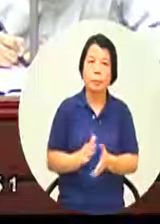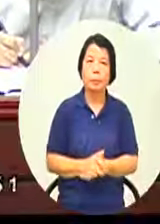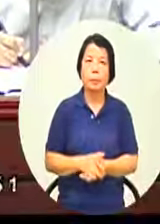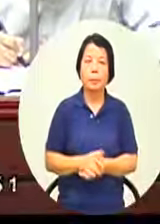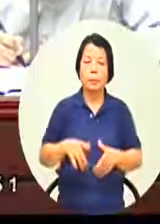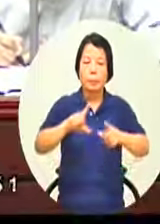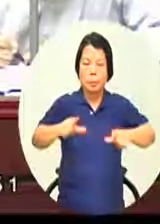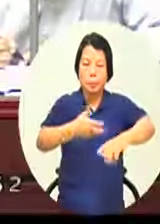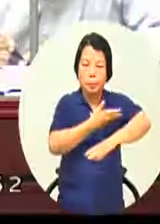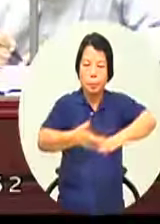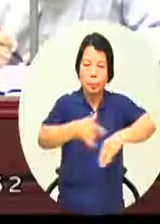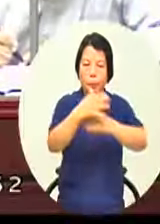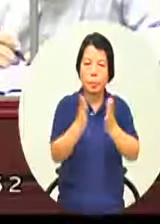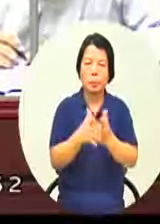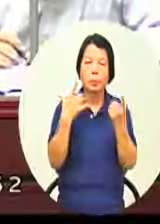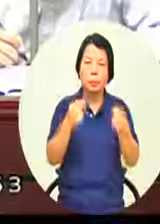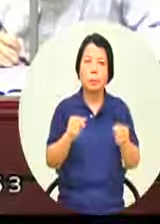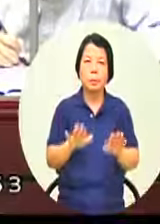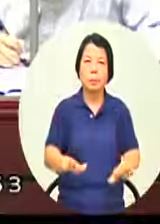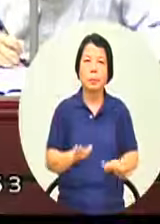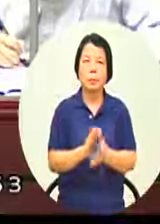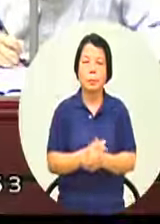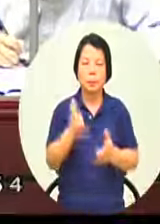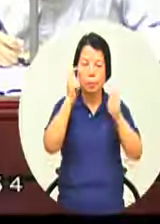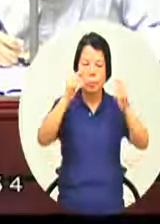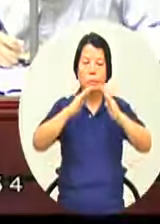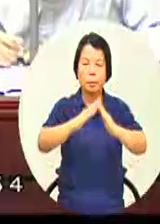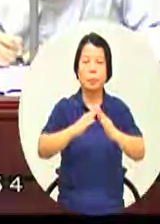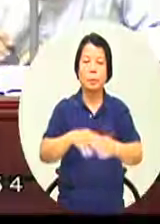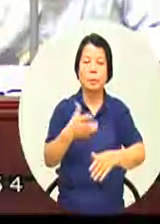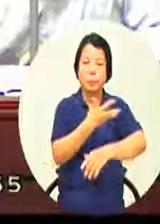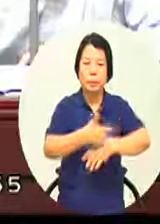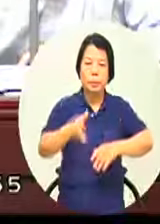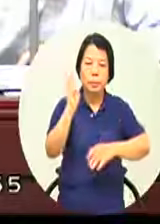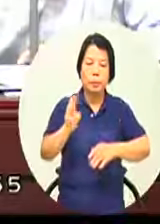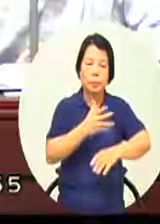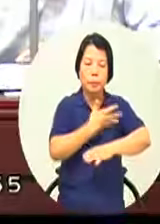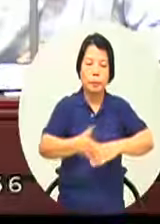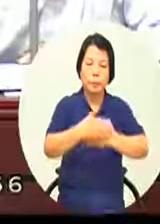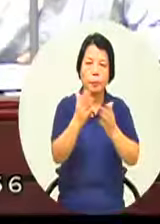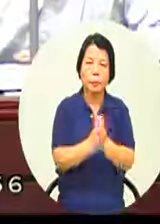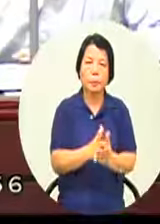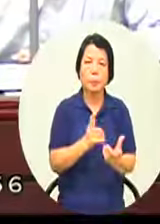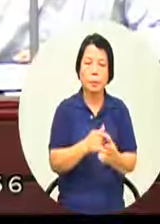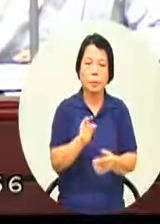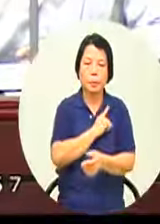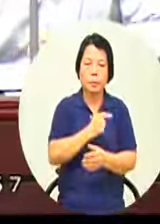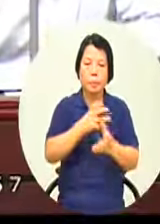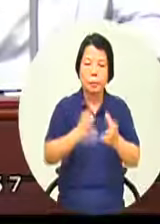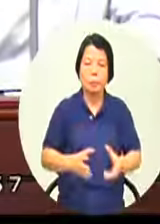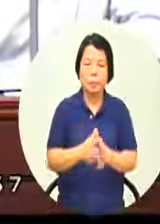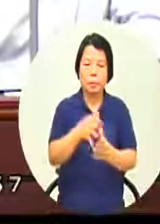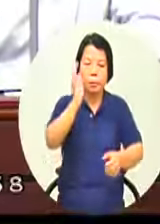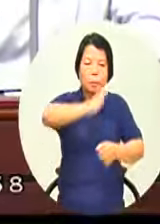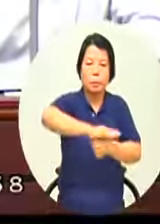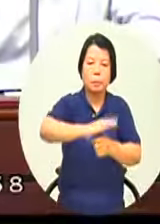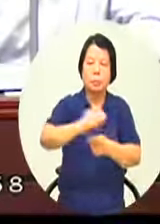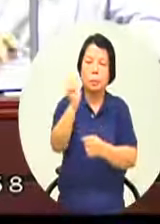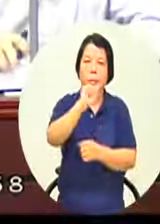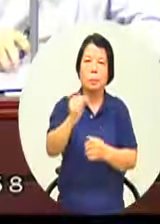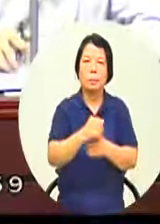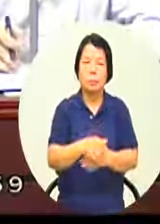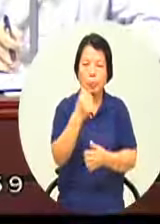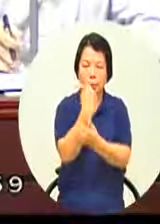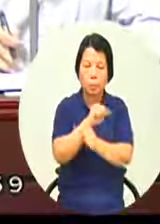到，原则上我们现有的这个高雄市排水管理的自治条例是不加盖的哈，那这个是考虑